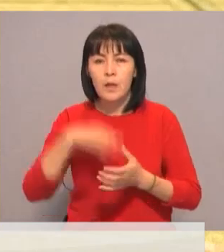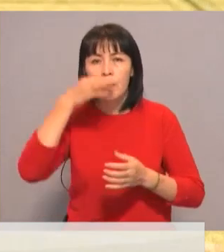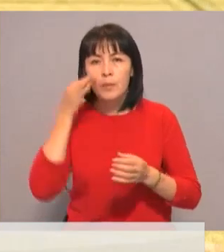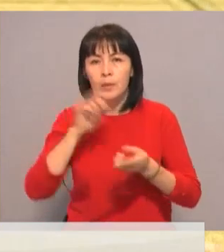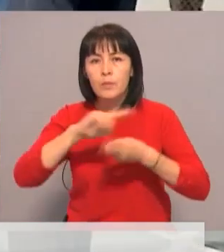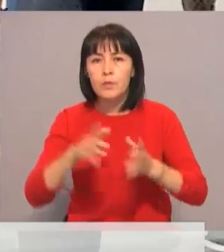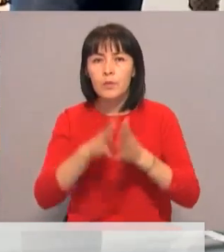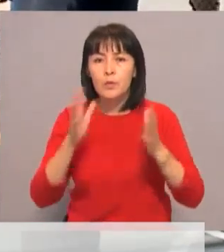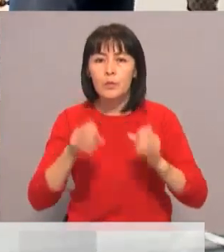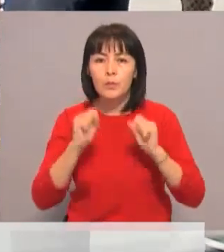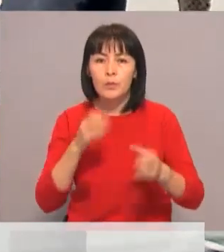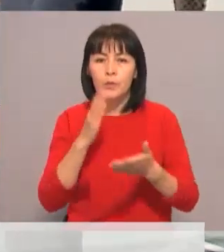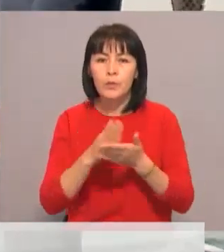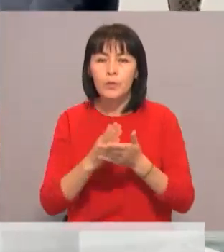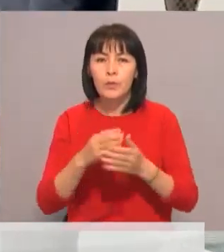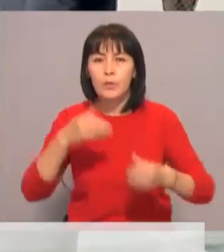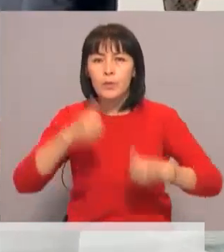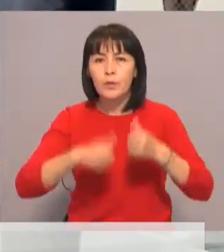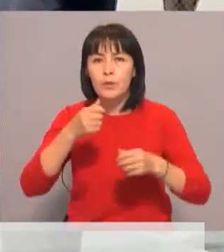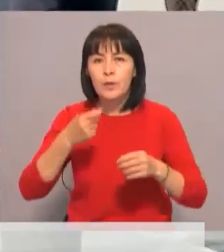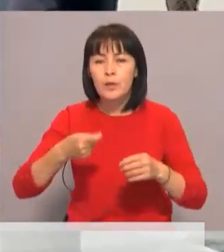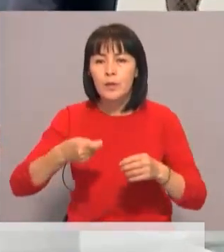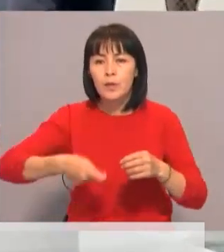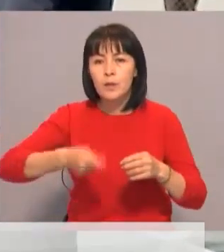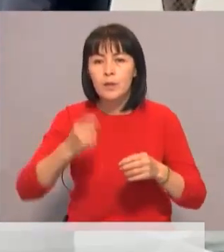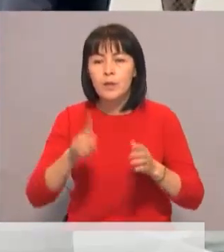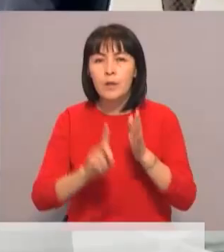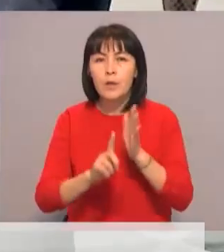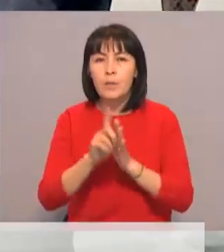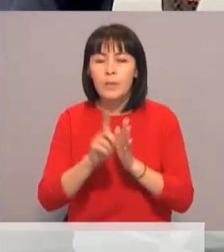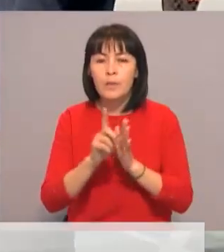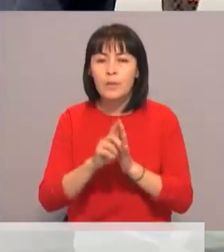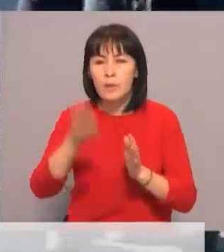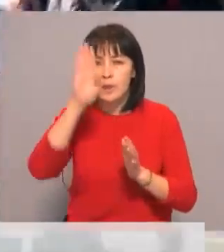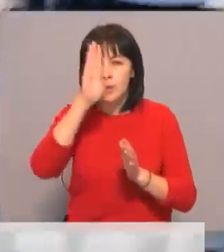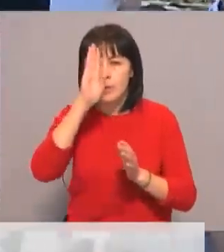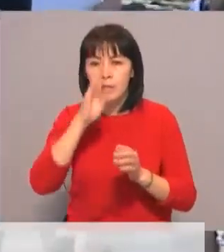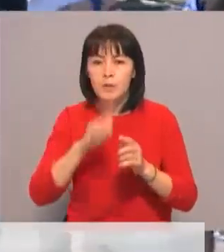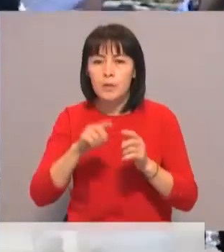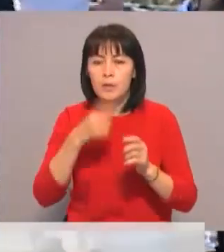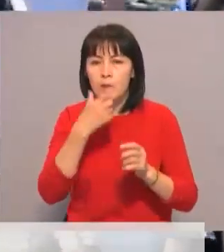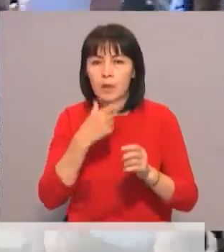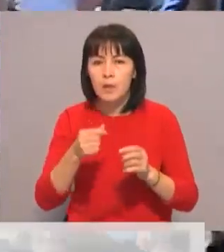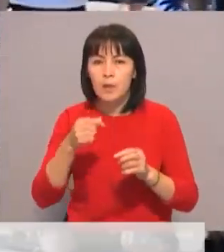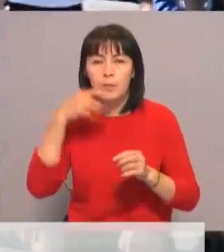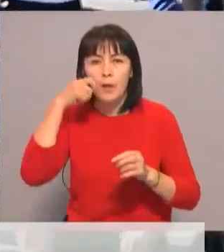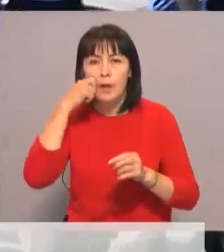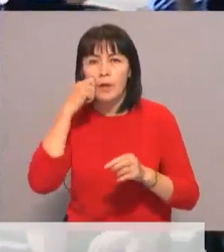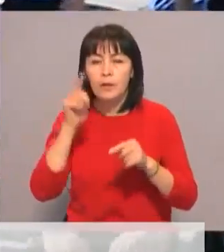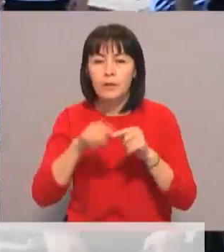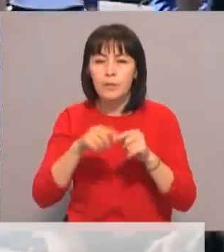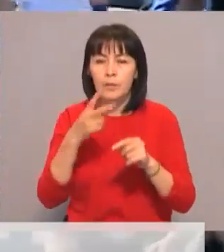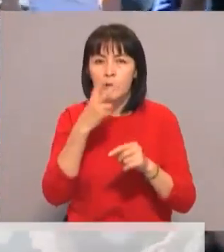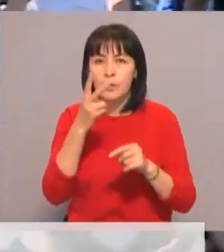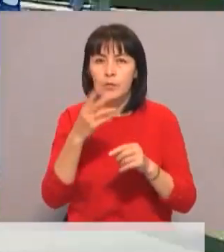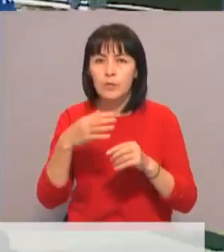да үлкен мүмкіндік туады. Спартакиада ләңгі тебуден басталды. Епті жігіттер қорғасында ұршықша үйіріп, аяқ жылдамдығын көрсетті.